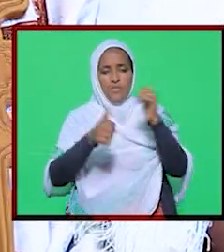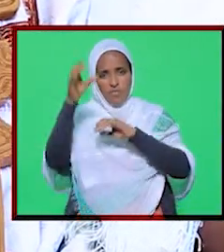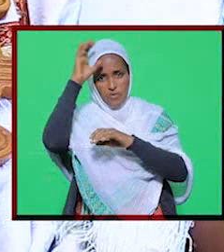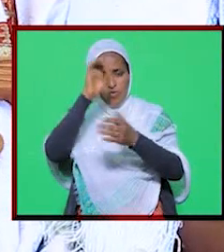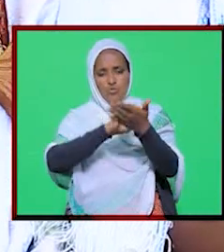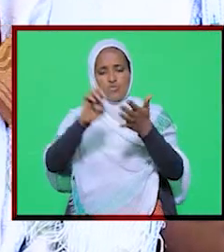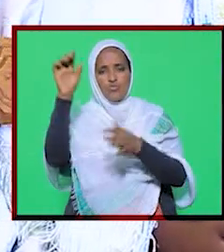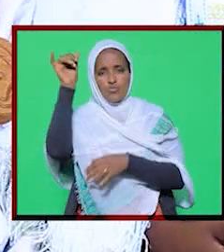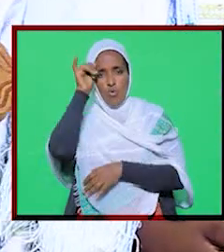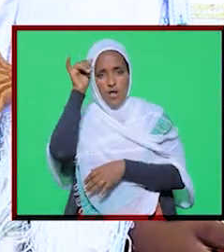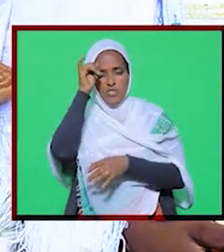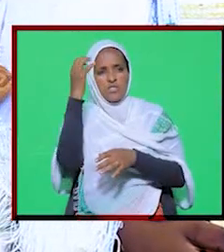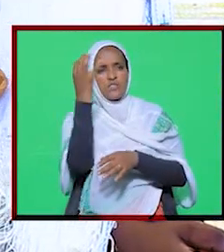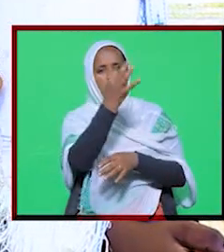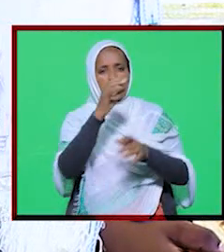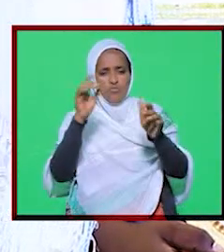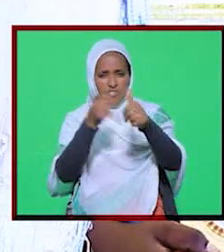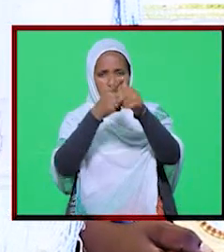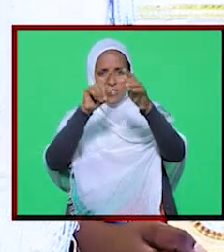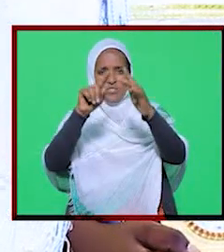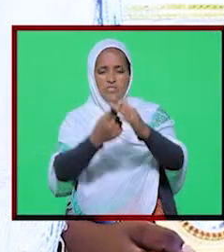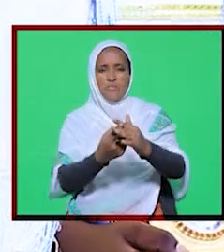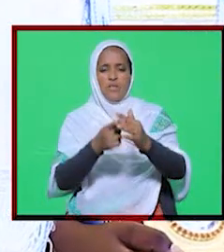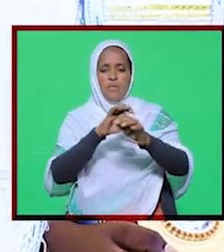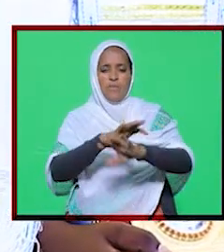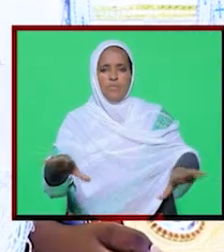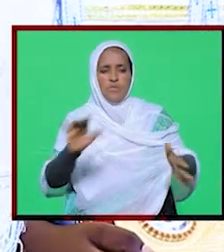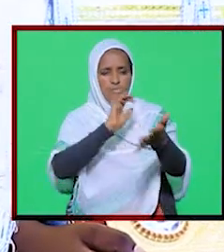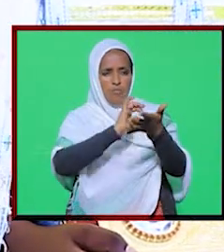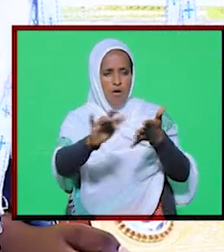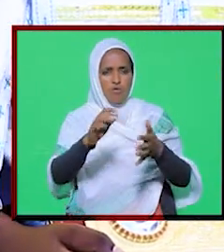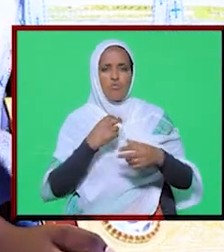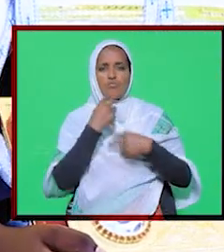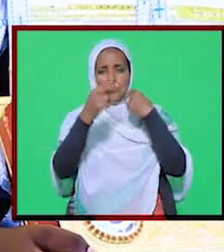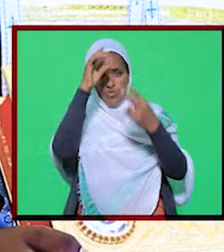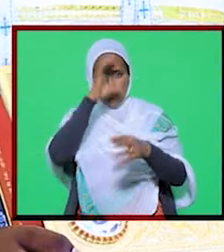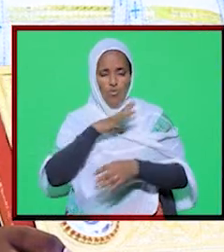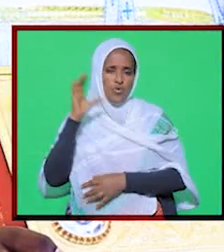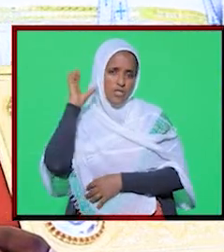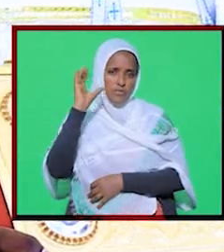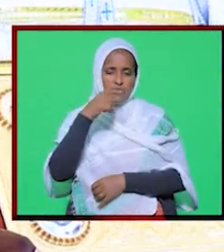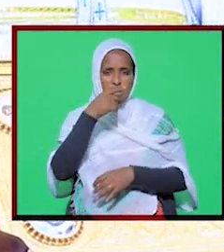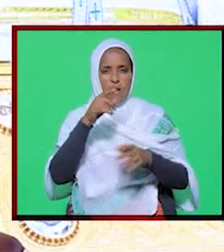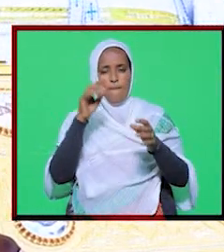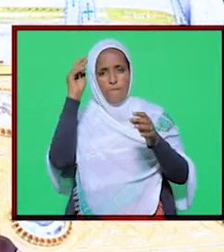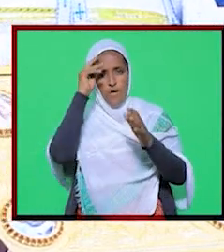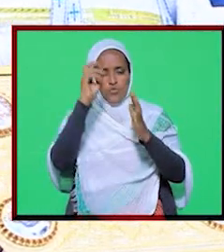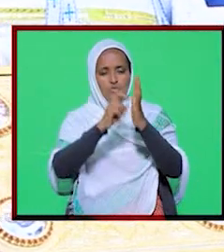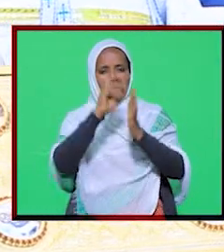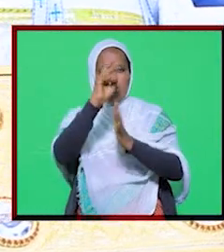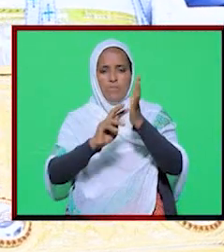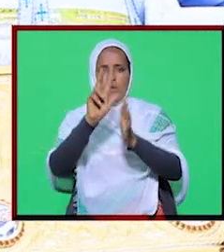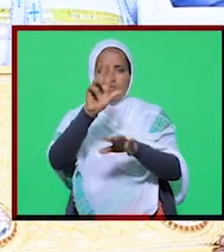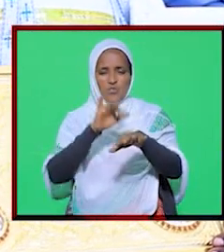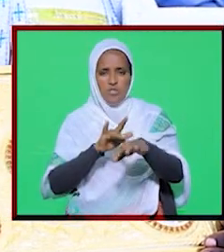መለኮት ቅዱስ ዮሐንስ ስብከቱን ሲጀምር በምድረ በዳ የሚጮሰው ድምጽ ይላል። በዚህ በማቴዎስ ወንጌል ምዕራፍ